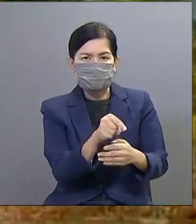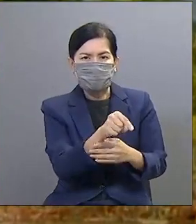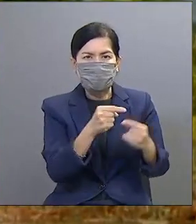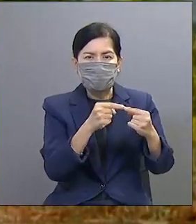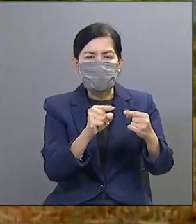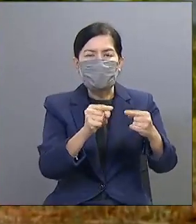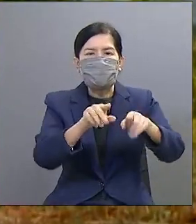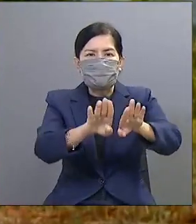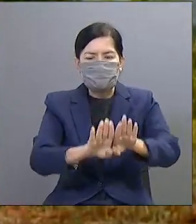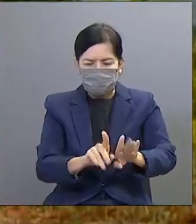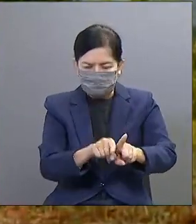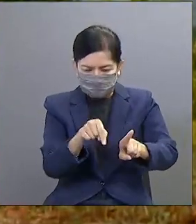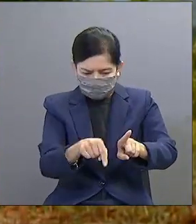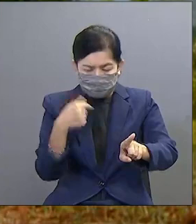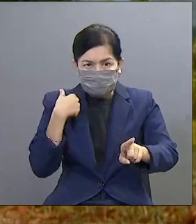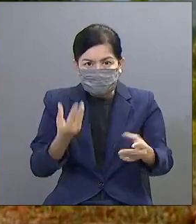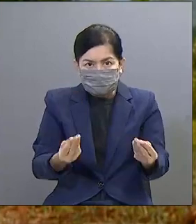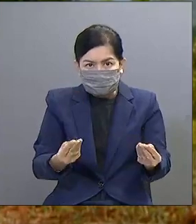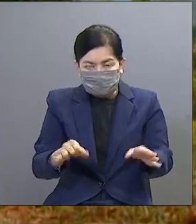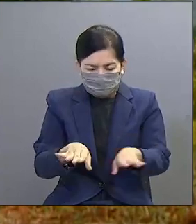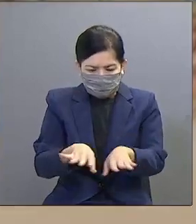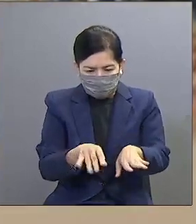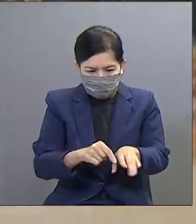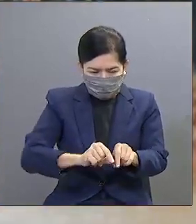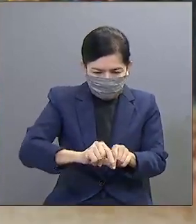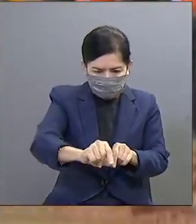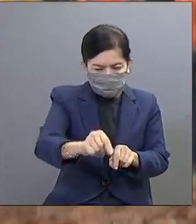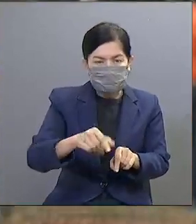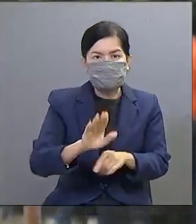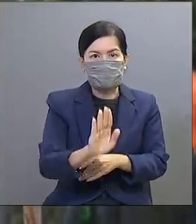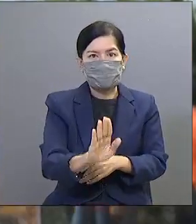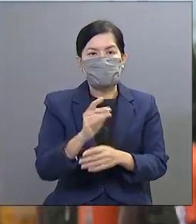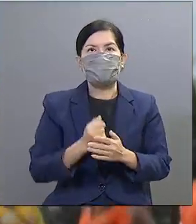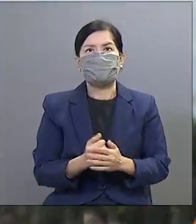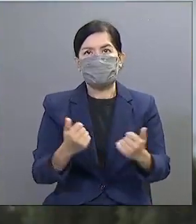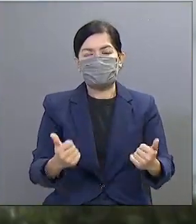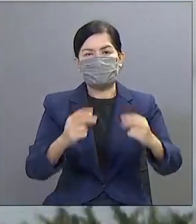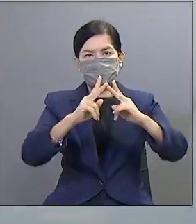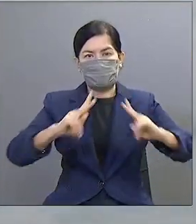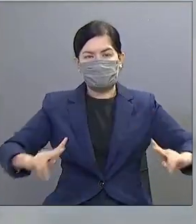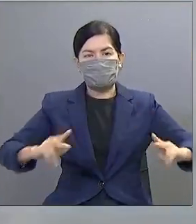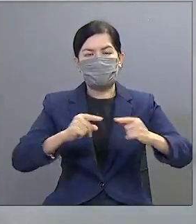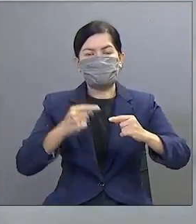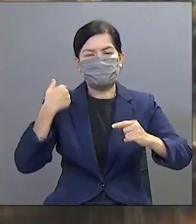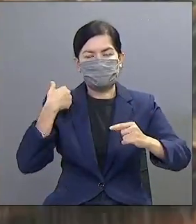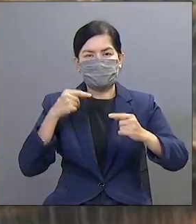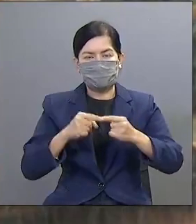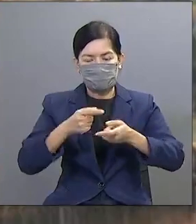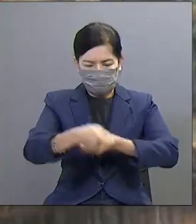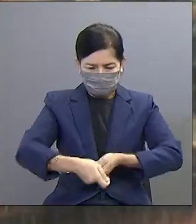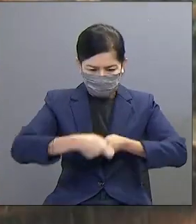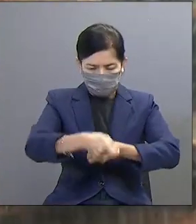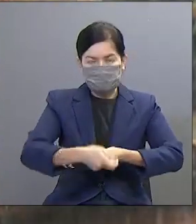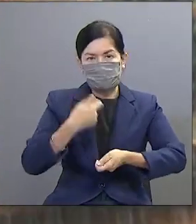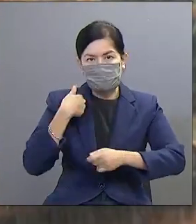นรอยเรื่องของเปลยโลกแอ่งเดียวกันซึขนาดนี้กลม 18 บริเวนนั้น